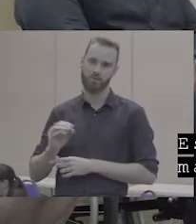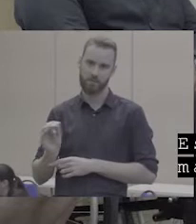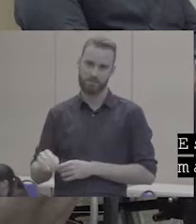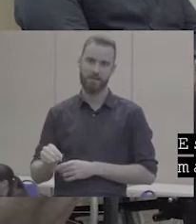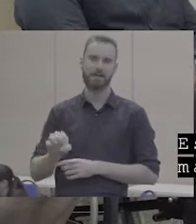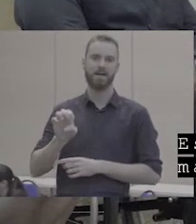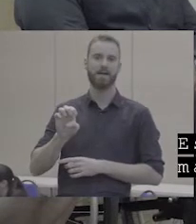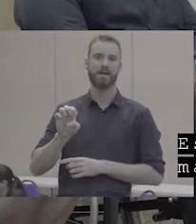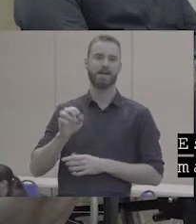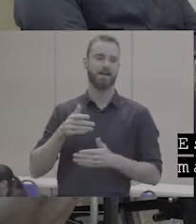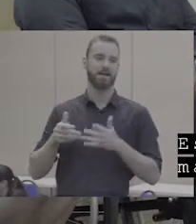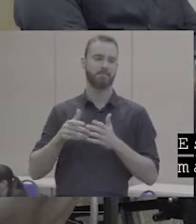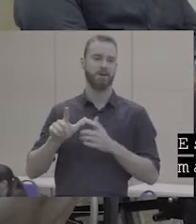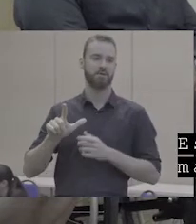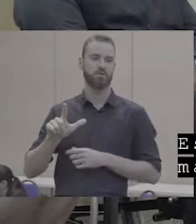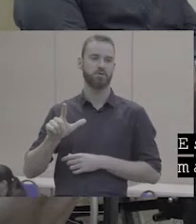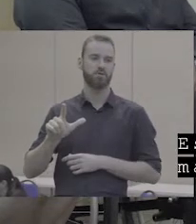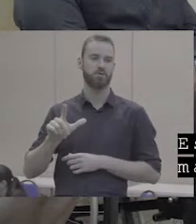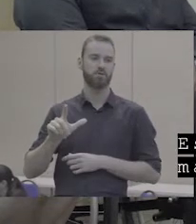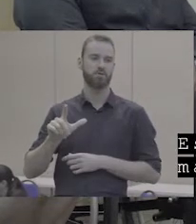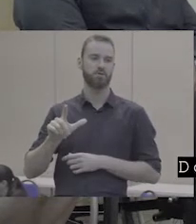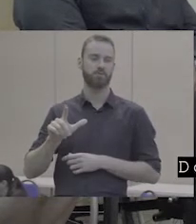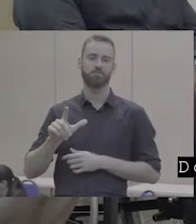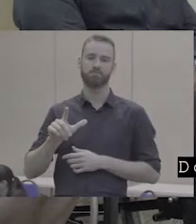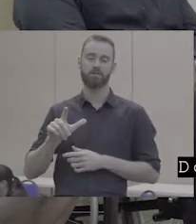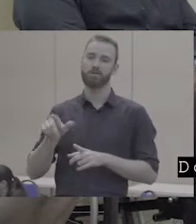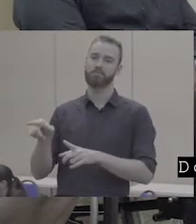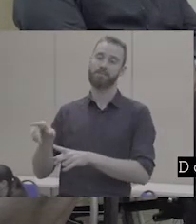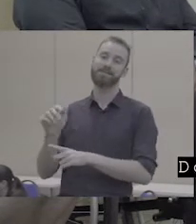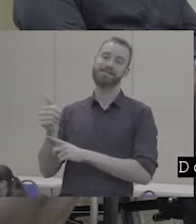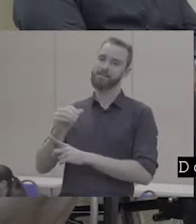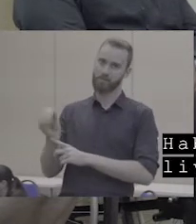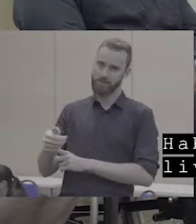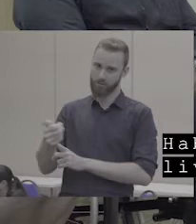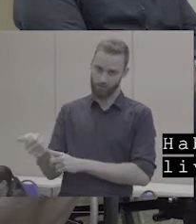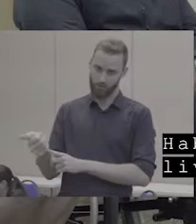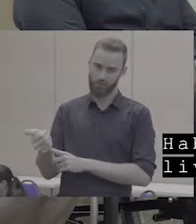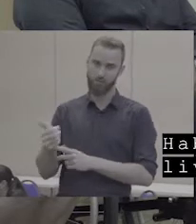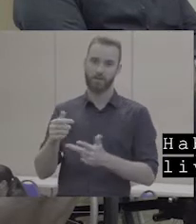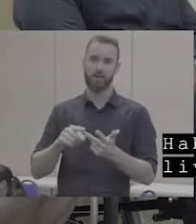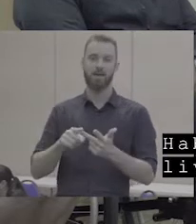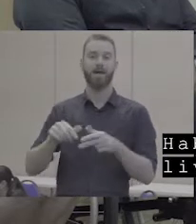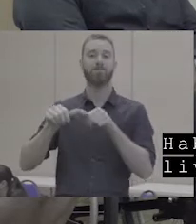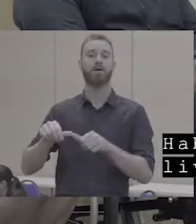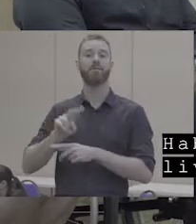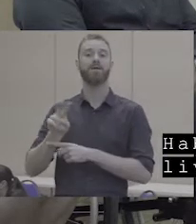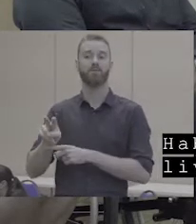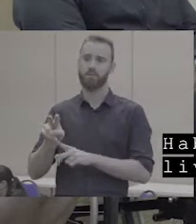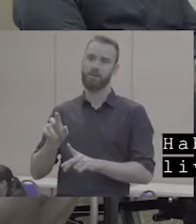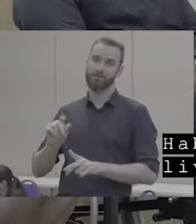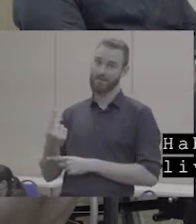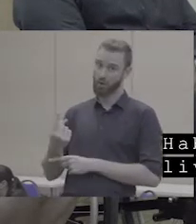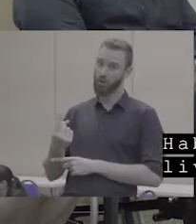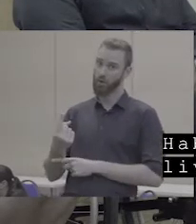Esperluette, 7 adaptations majeures sur 70, donc on est à 10 % Habitation 22, 21